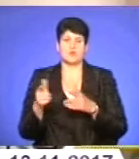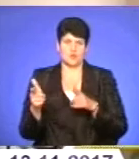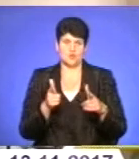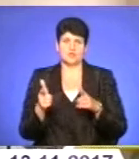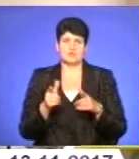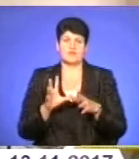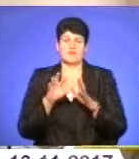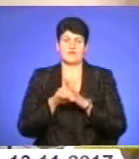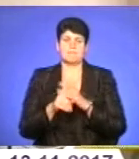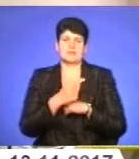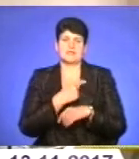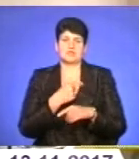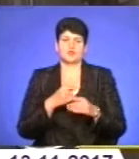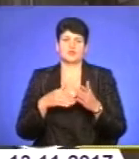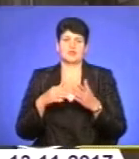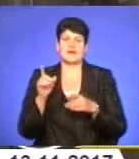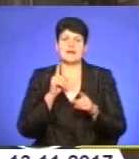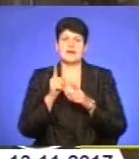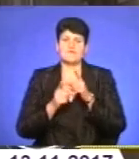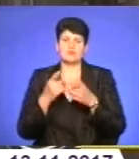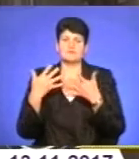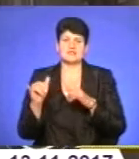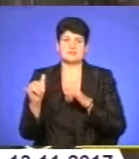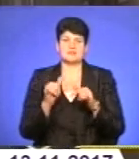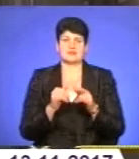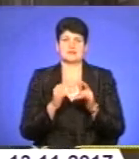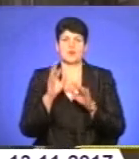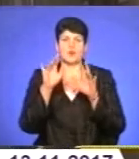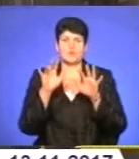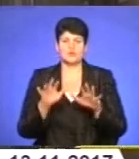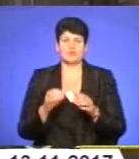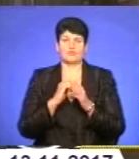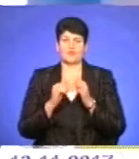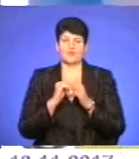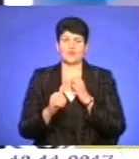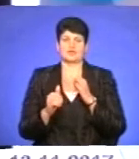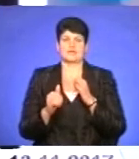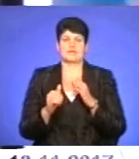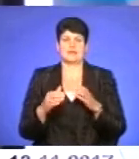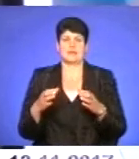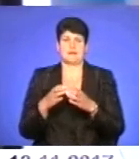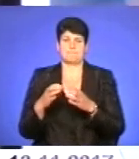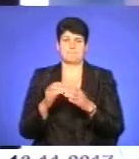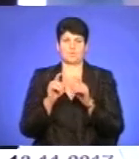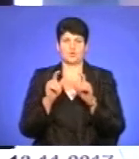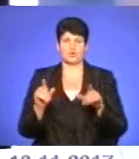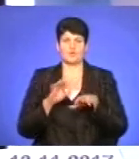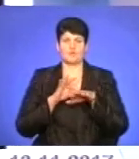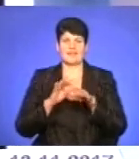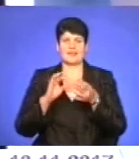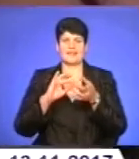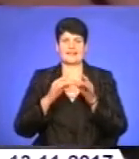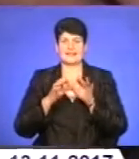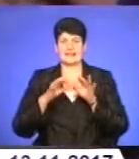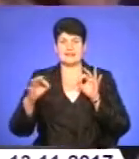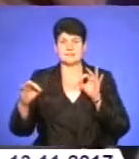реформи. Кожного сімейного лікаря області уже забезпечили комп'ютером. В кожну амбулаторію загальної практики сімейної медицини провели інтернет. А до